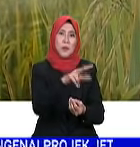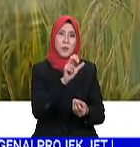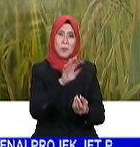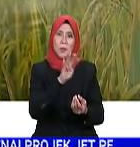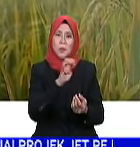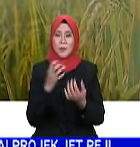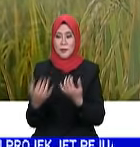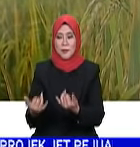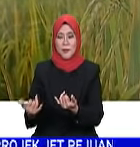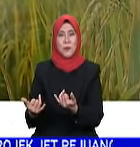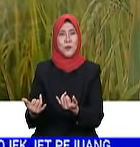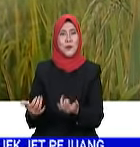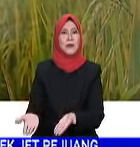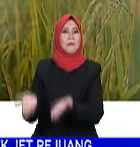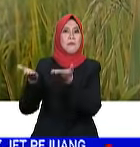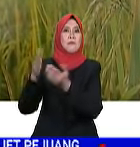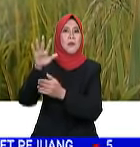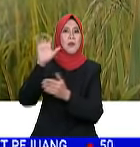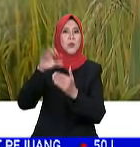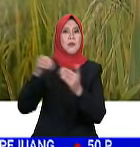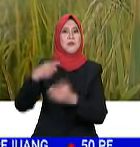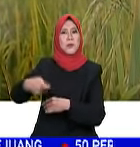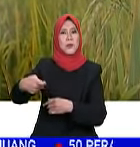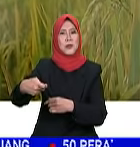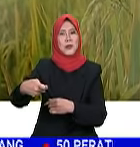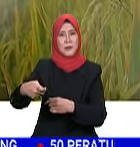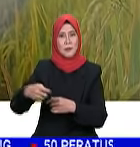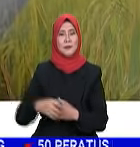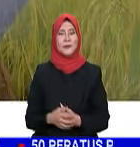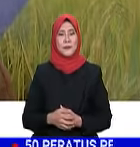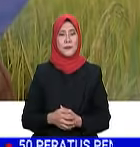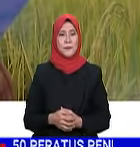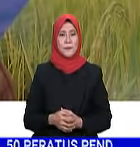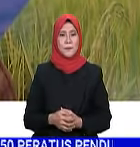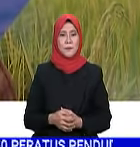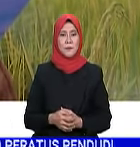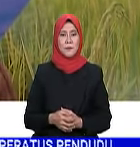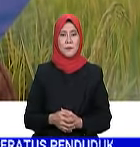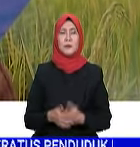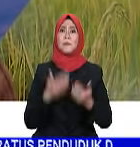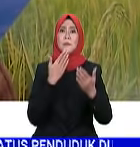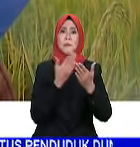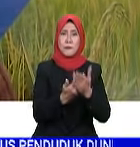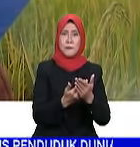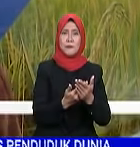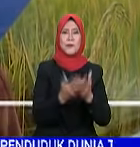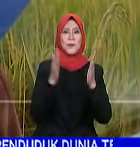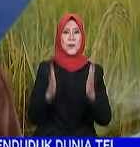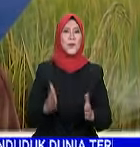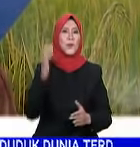400, sekarang dapat upgrade naik 500 satu golongan. Memang bagus untuk warga